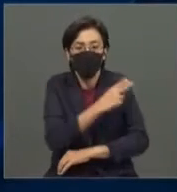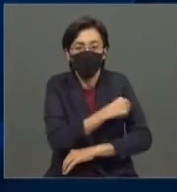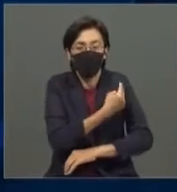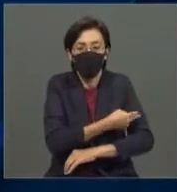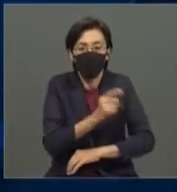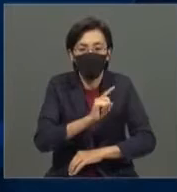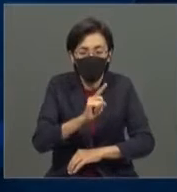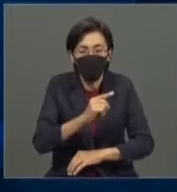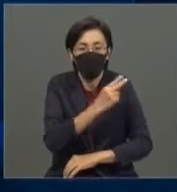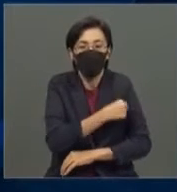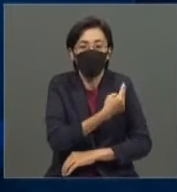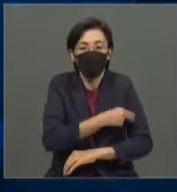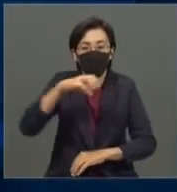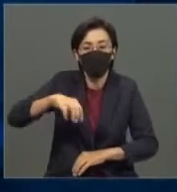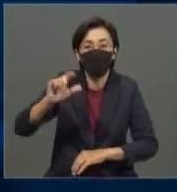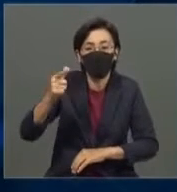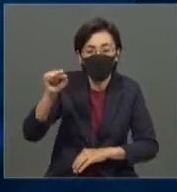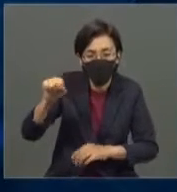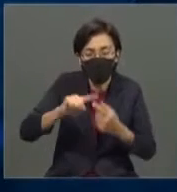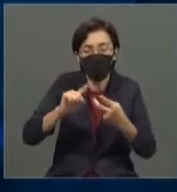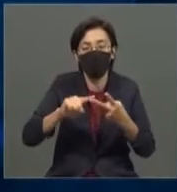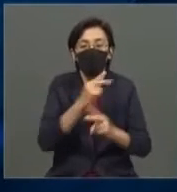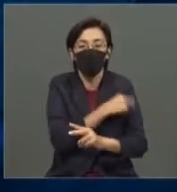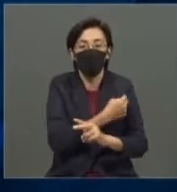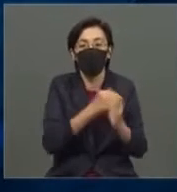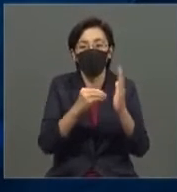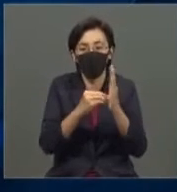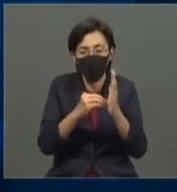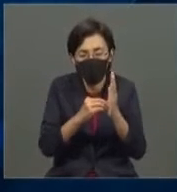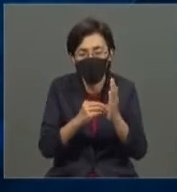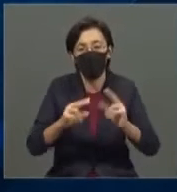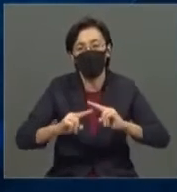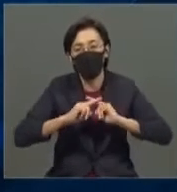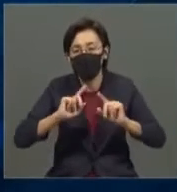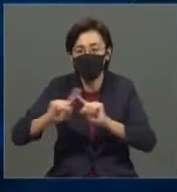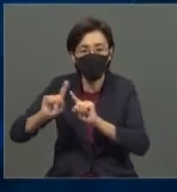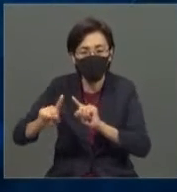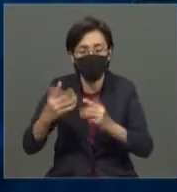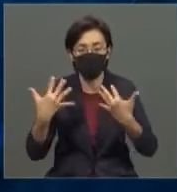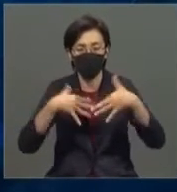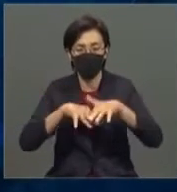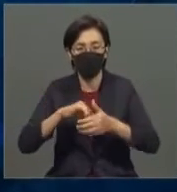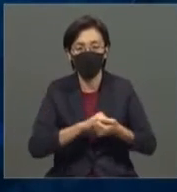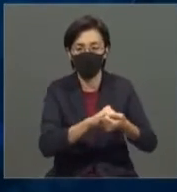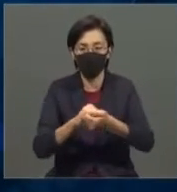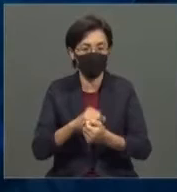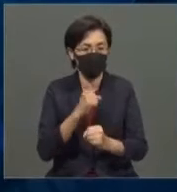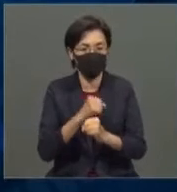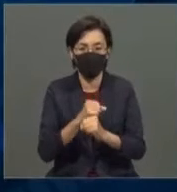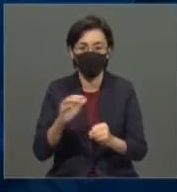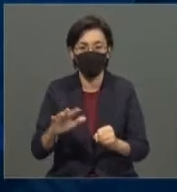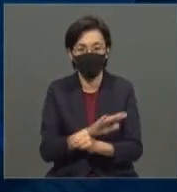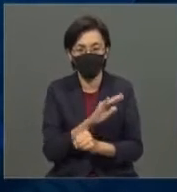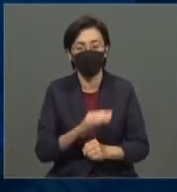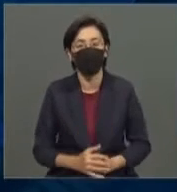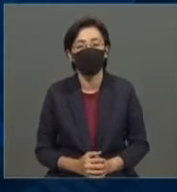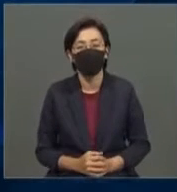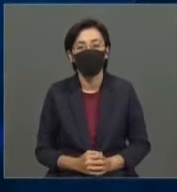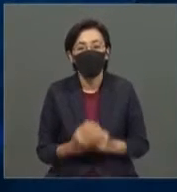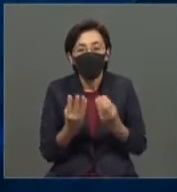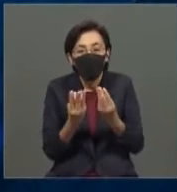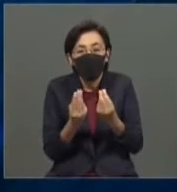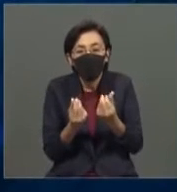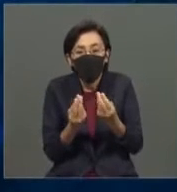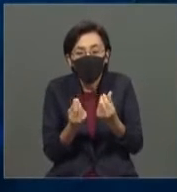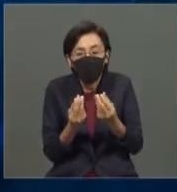บุษราคำหรือของกรุงเทพมหานครภาคเอกชนตอนนี้ร่วมมือกันทำงานอย่างเต็มที่นะครับมาดูตัวเลขการ